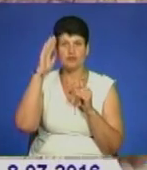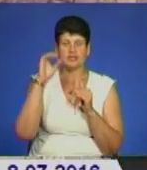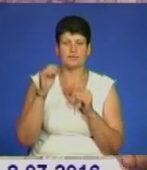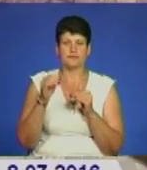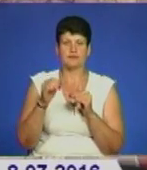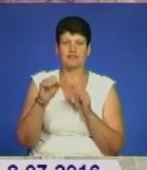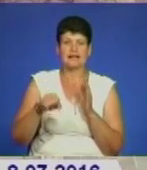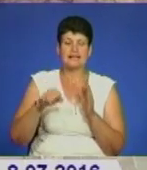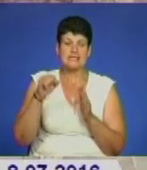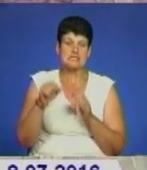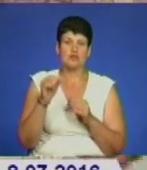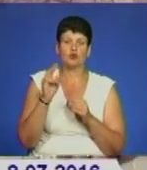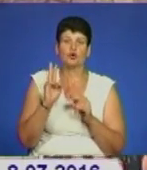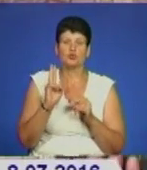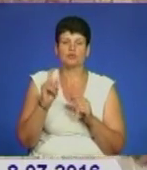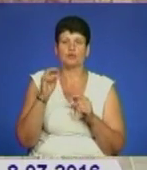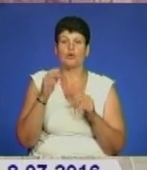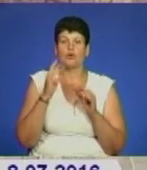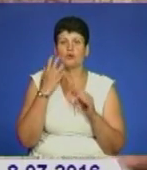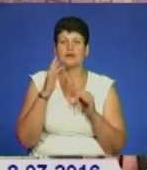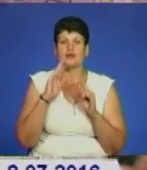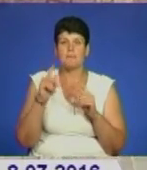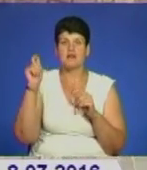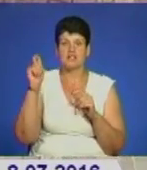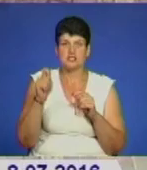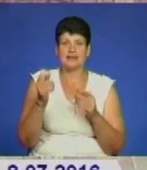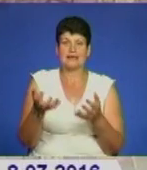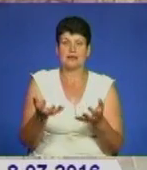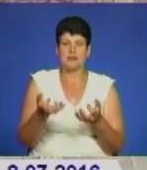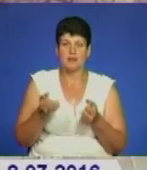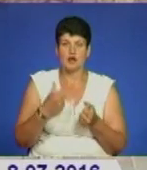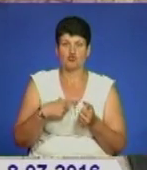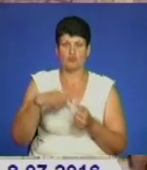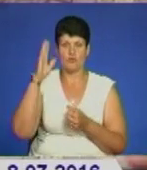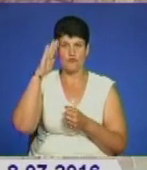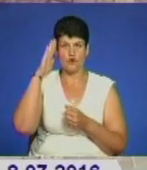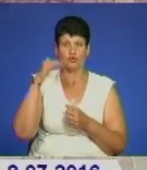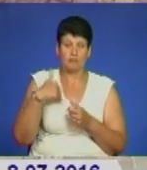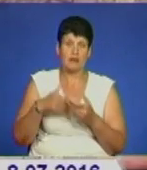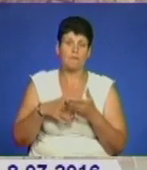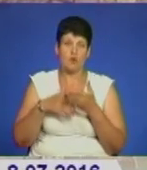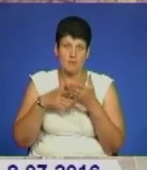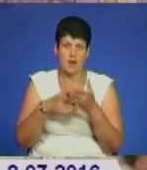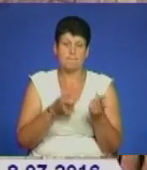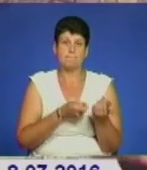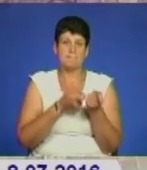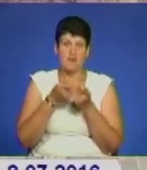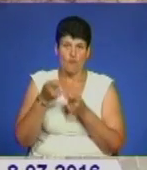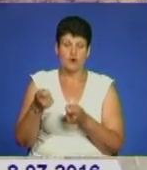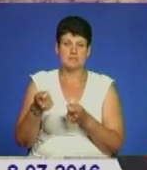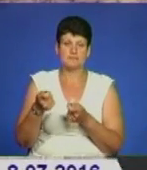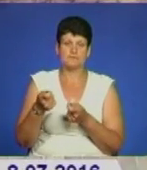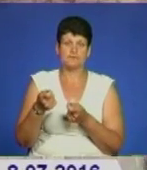сюди, хто можливо яким транспортом, хто яким, приїжджає і набирає собі води. Де ми допомагаємо, привозимо,